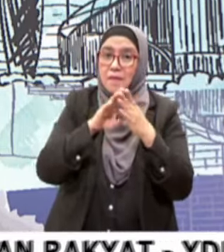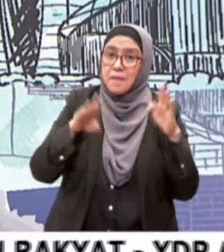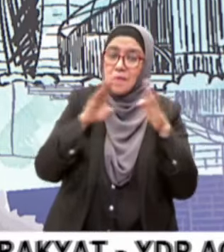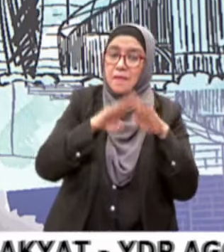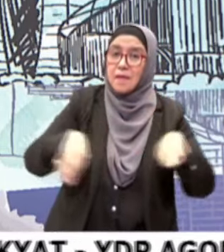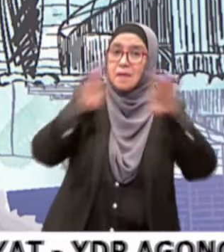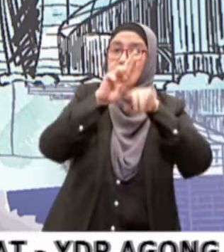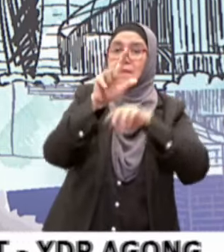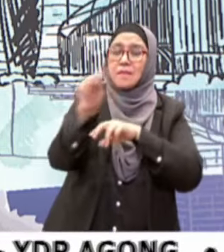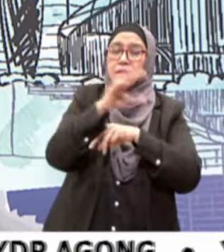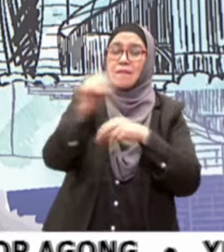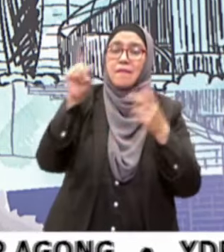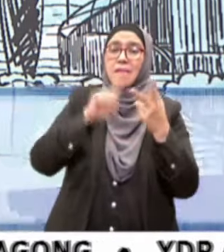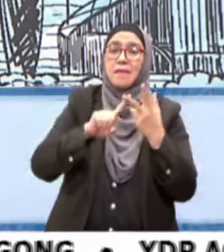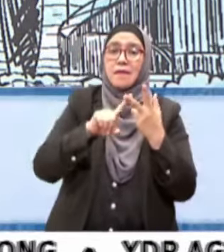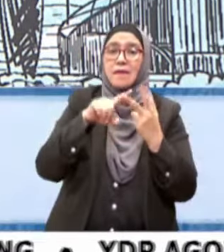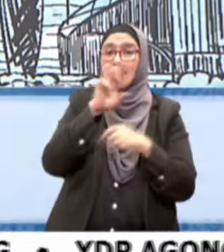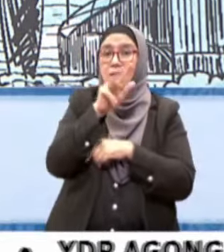rtm